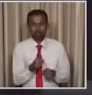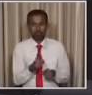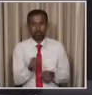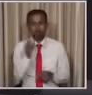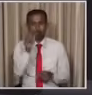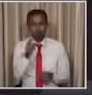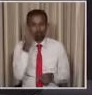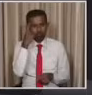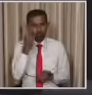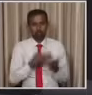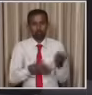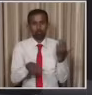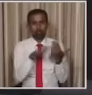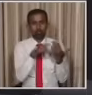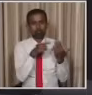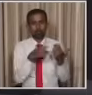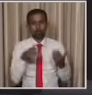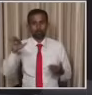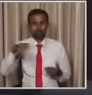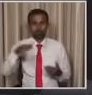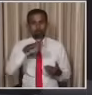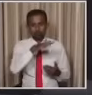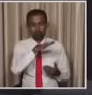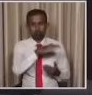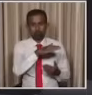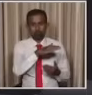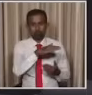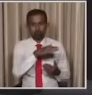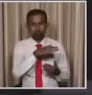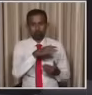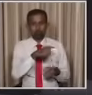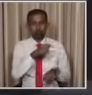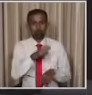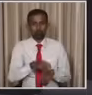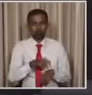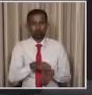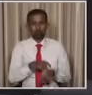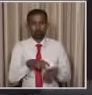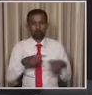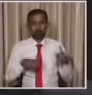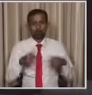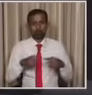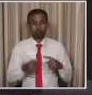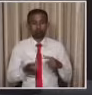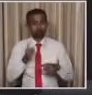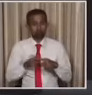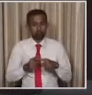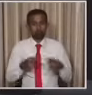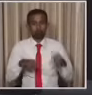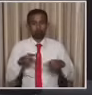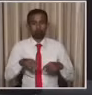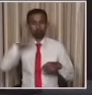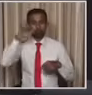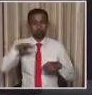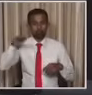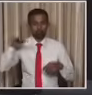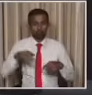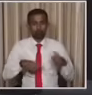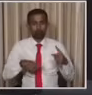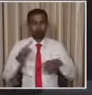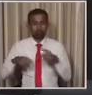ඔබතුමා දන්නවා සුනාමියක එන්නේ රැලි විටින් විට එක එක කාලෙට එක එක වේගෙන් එක එක උසින්.